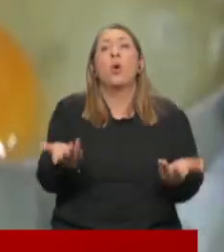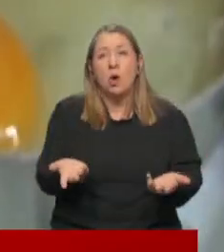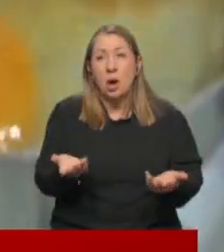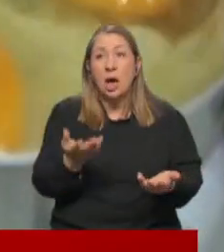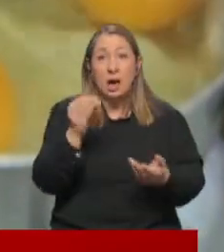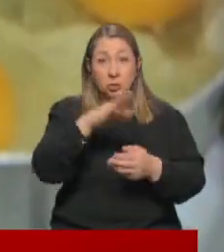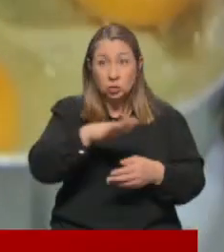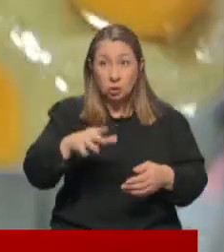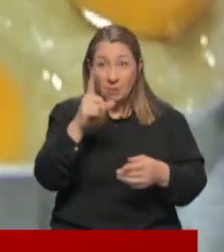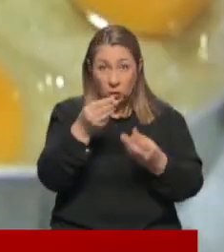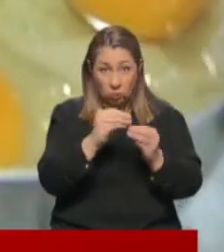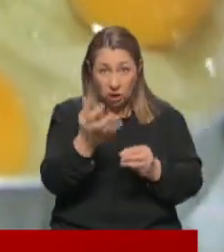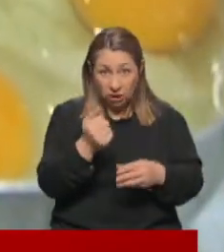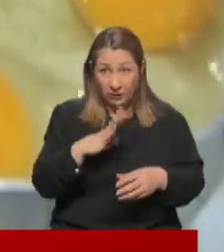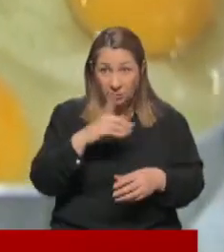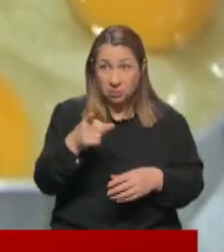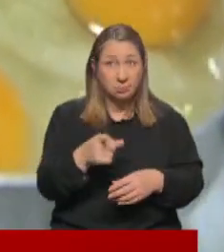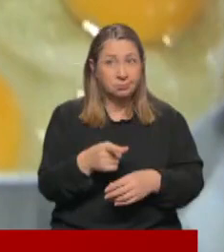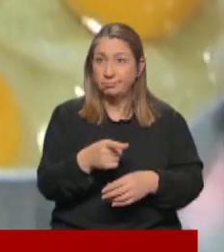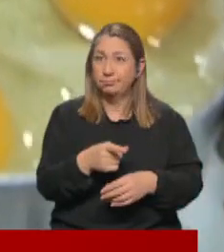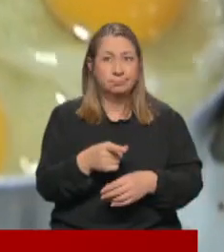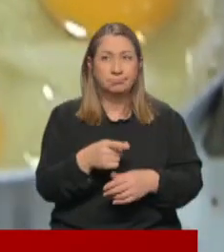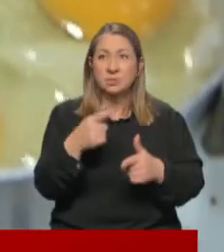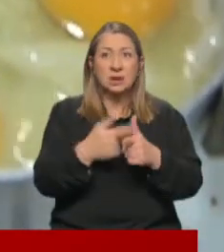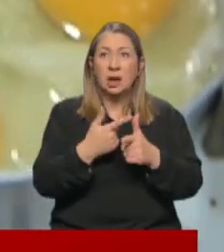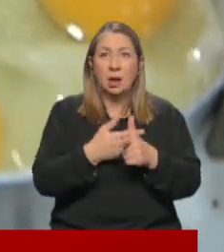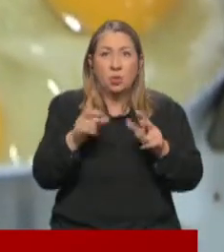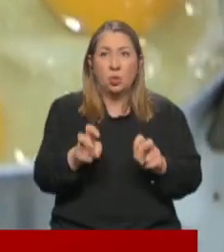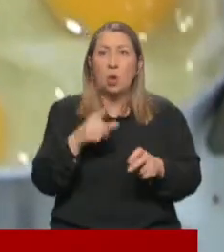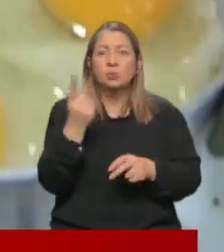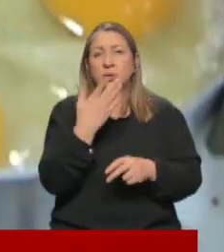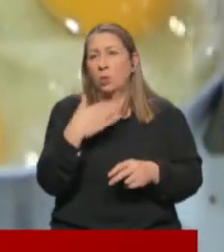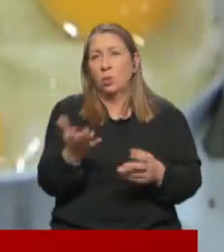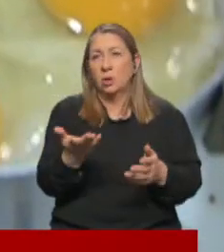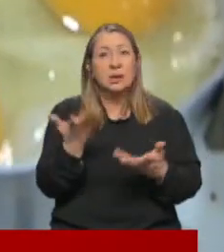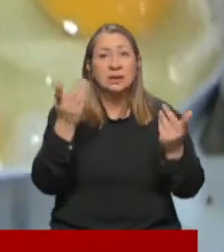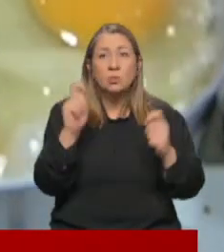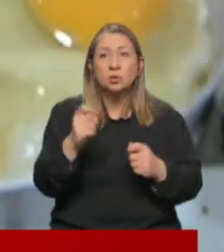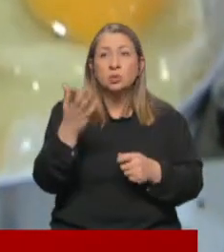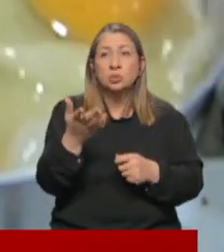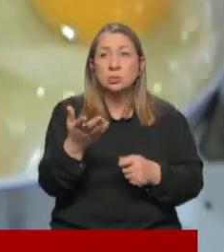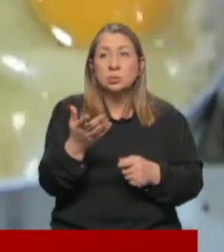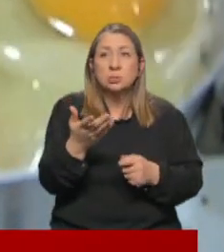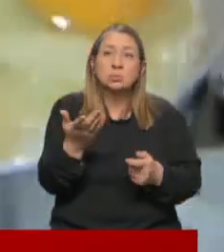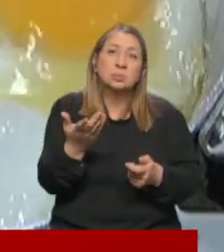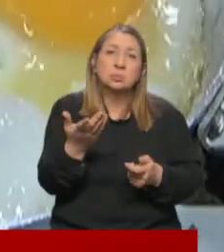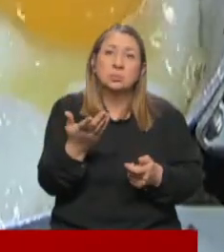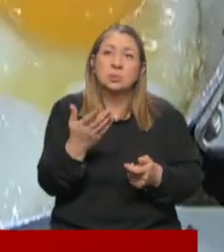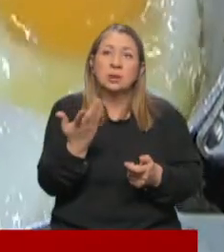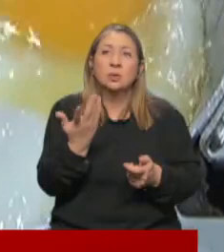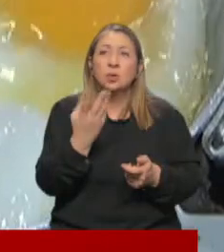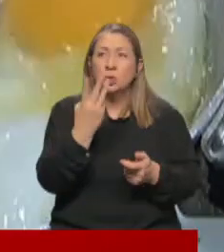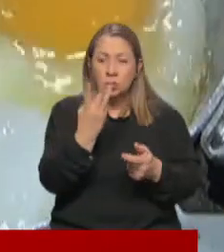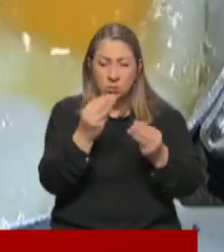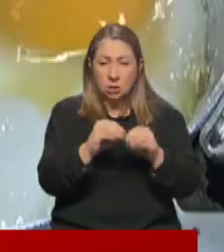artık. Her çocuğa bir yumurta alabilecek durumunuz var mı her gün? Hayır, kirada oturduğumuz için öyle bir şey yok. Nasıl yapıyorsunuz peki? Öyle anne sana 3